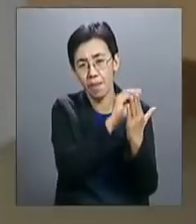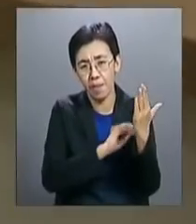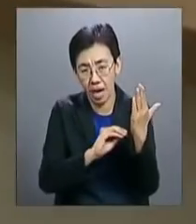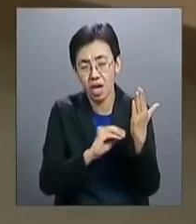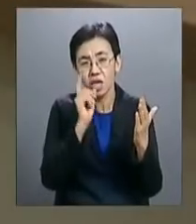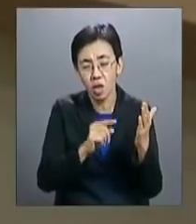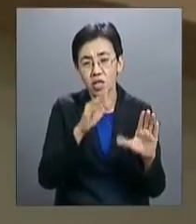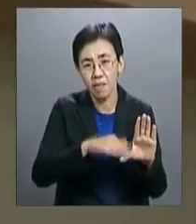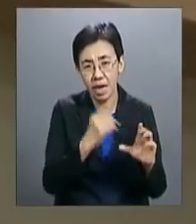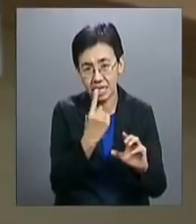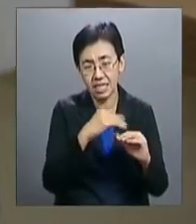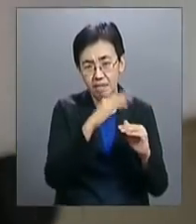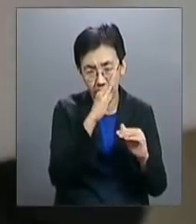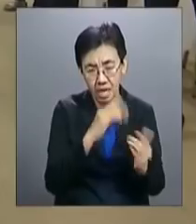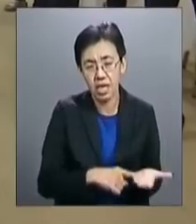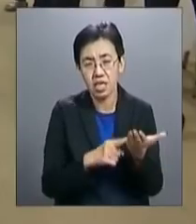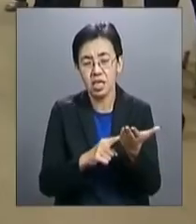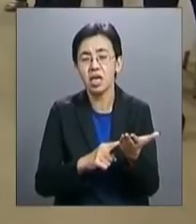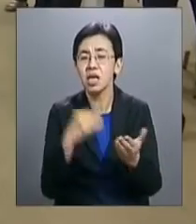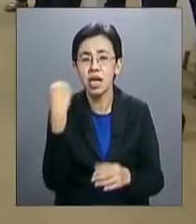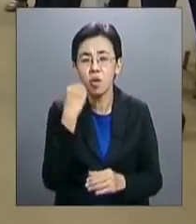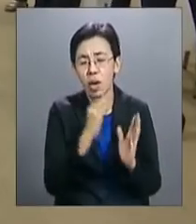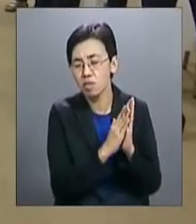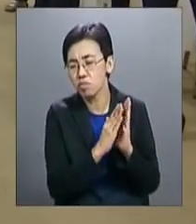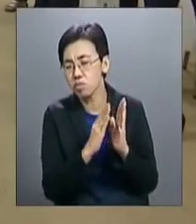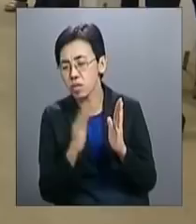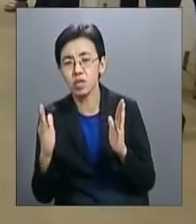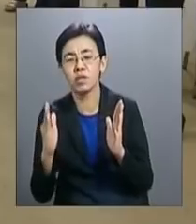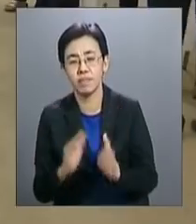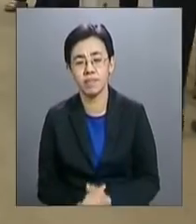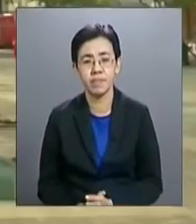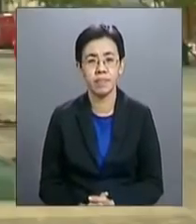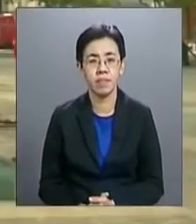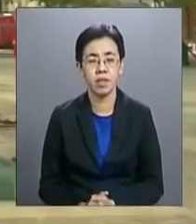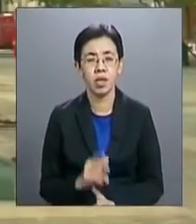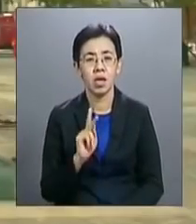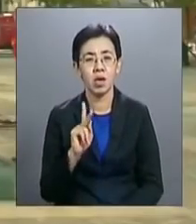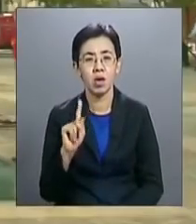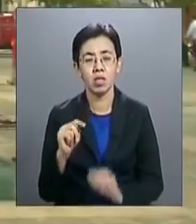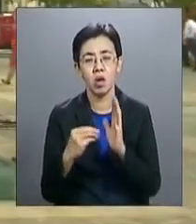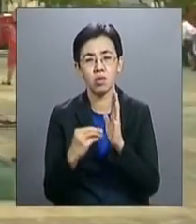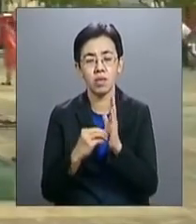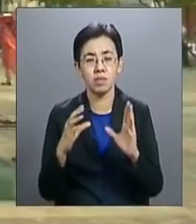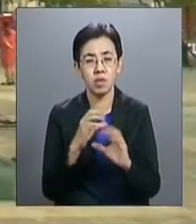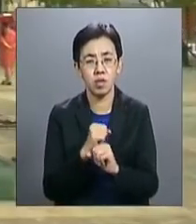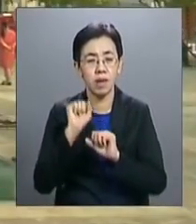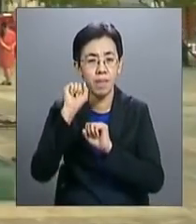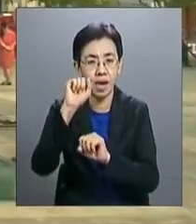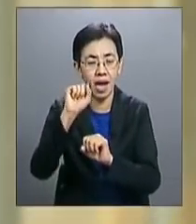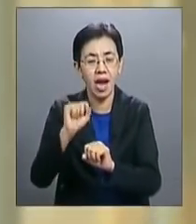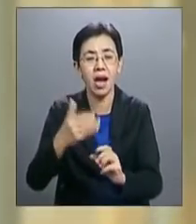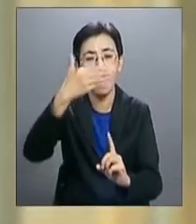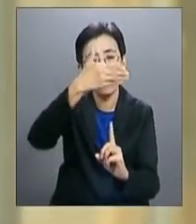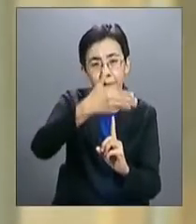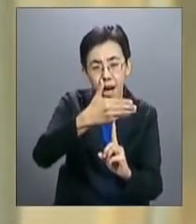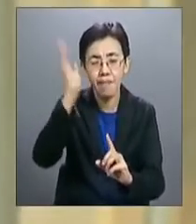ขตและส่งต่อกกต.ได้ทุกวันที่เปิดรับสมัครขณะที่กกต.กทม.ได้ข้อสรุปประกาศสถานที่ตั้งป้ายหาเสียง